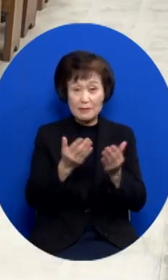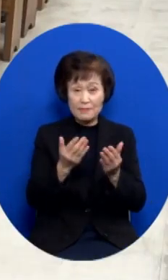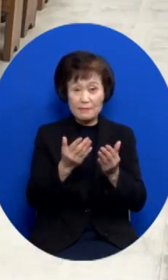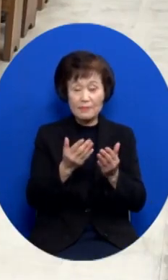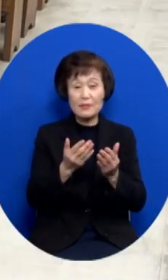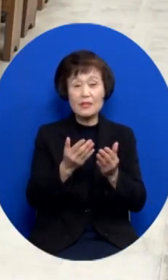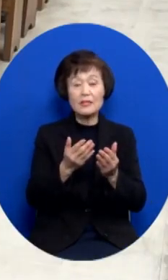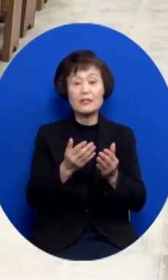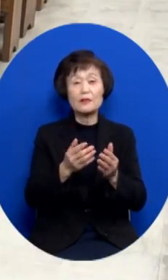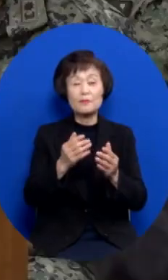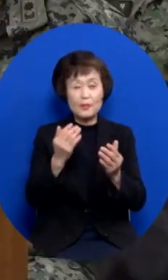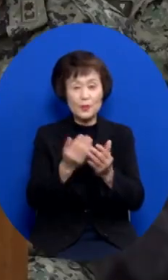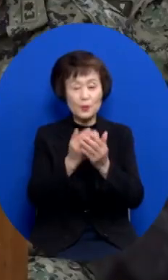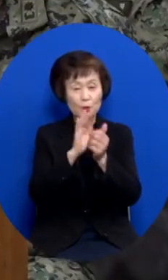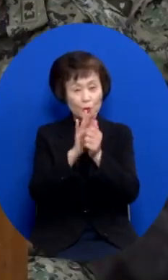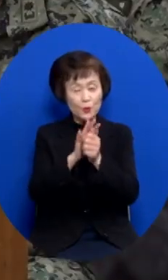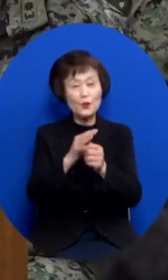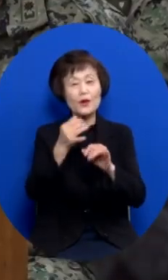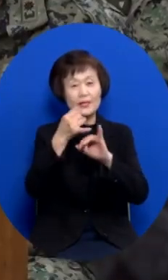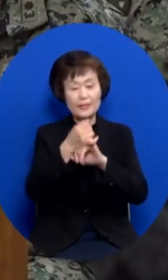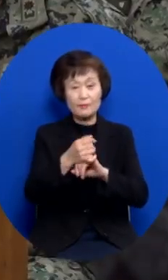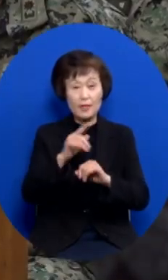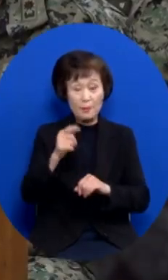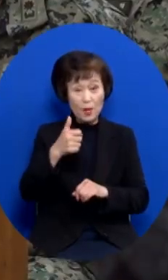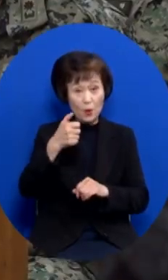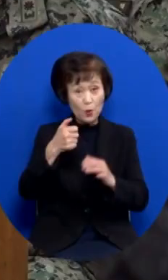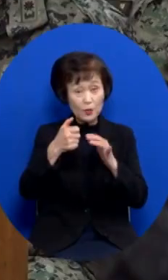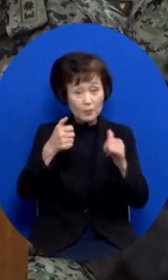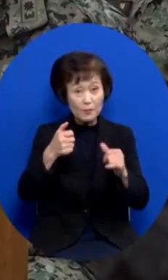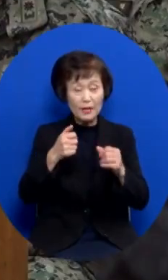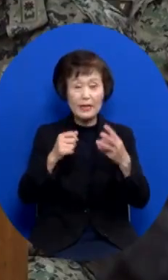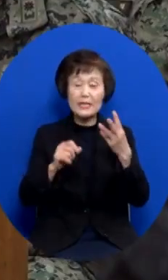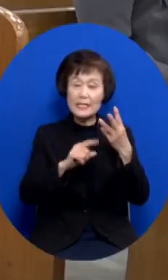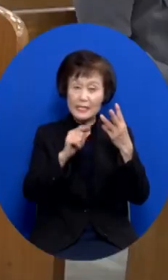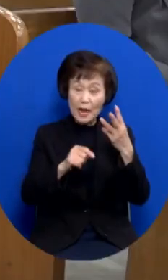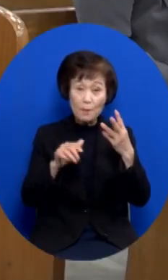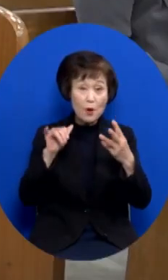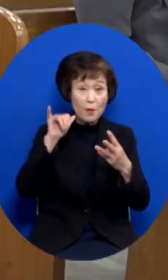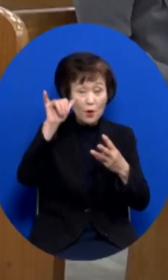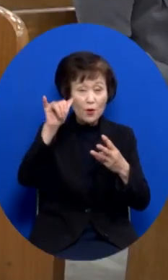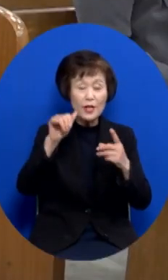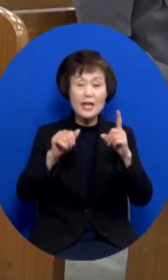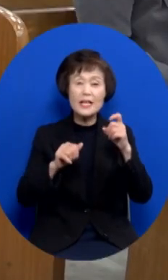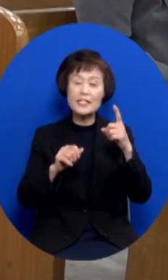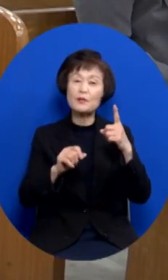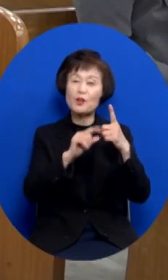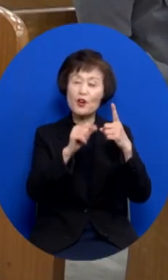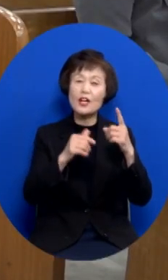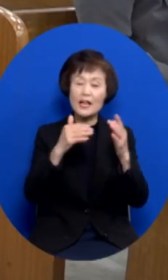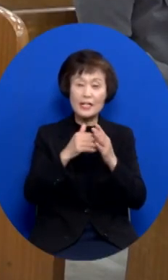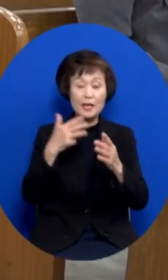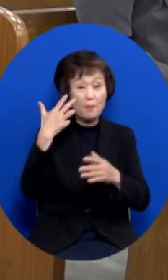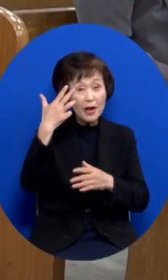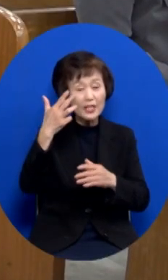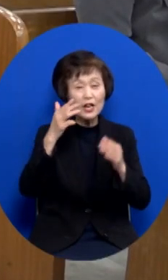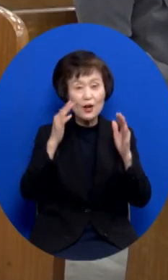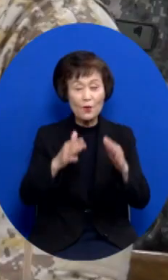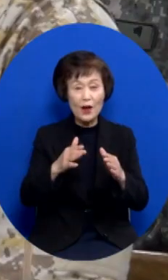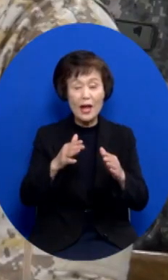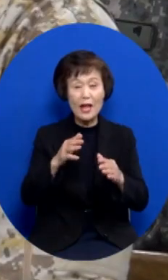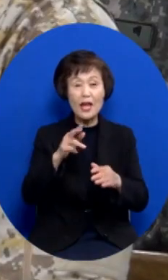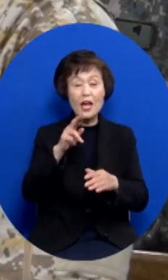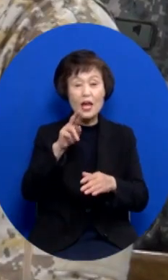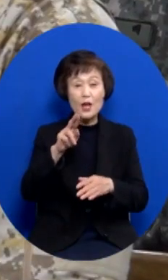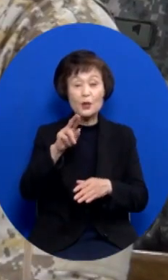아크부대 21진 장병 150명은 오는 3월 출국해 11월까지 8개월 동안